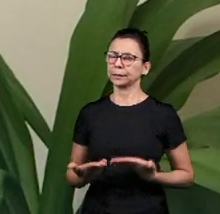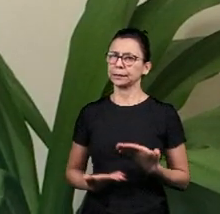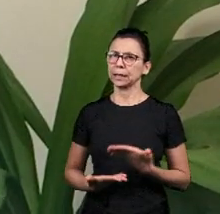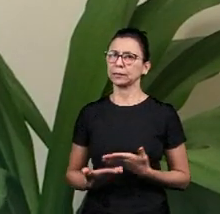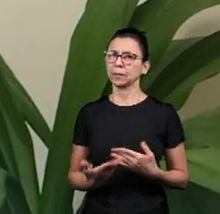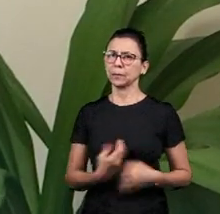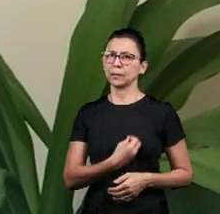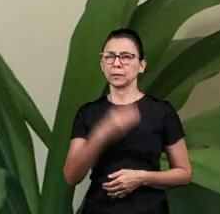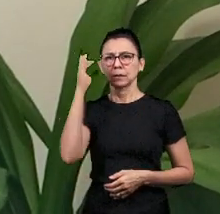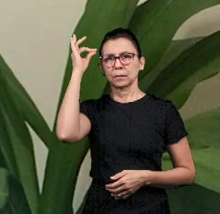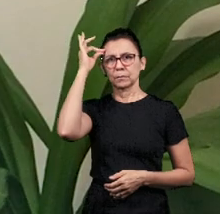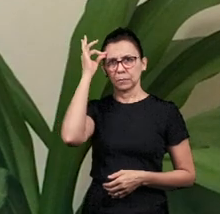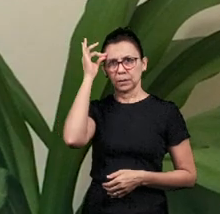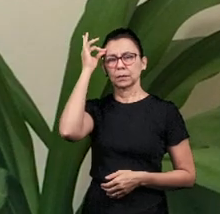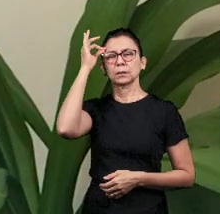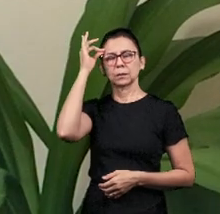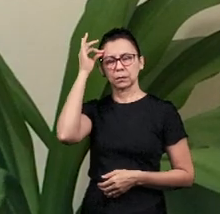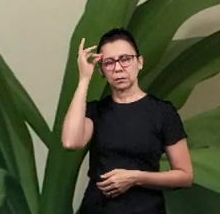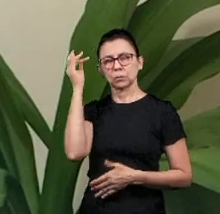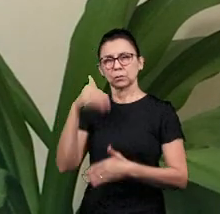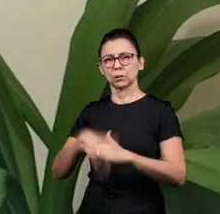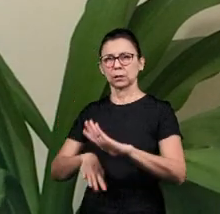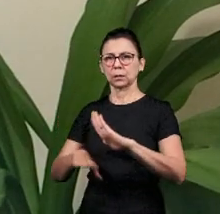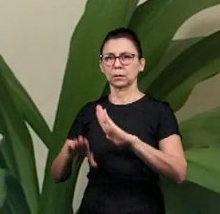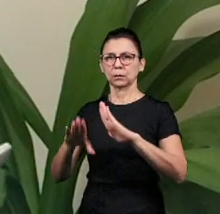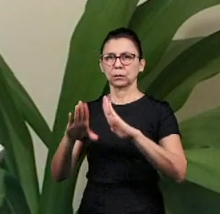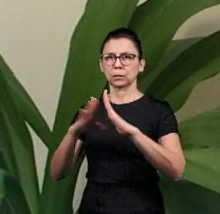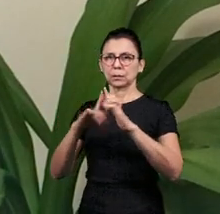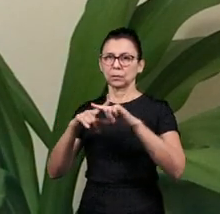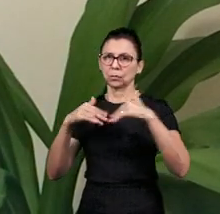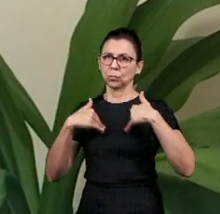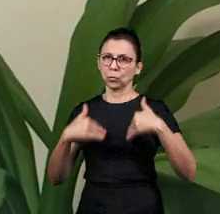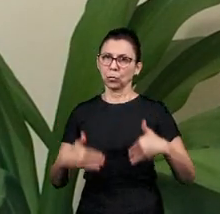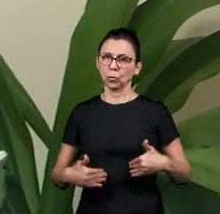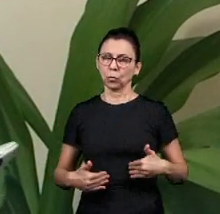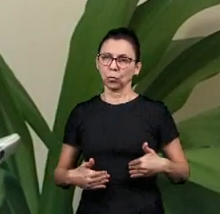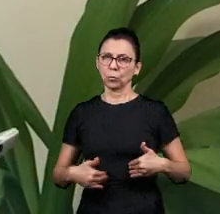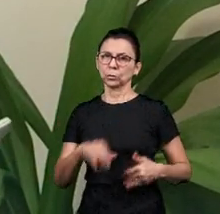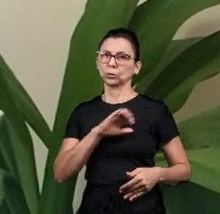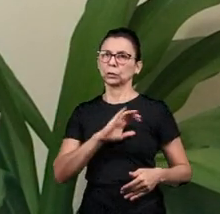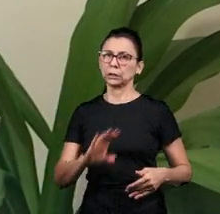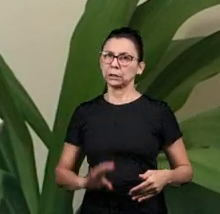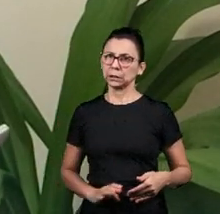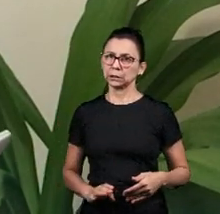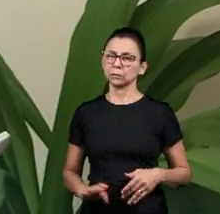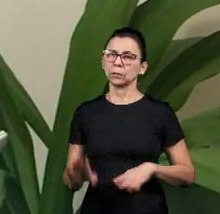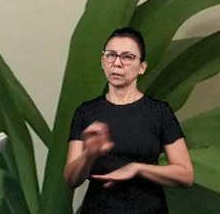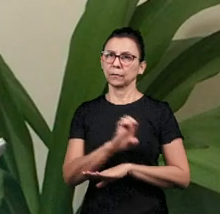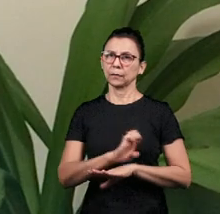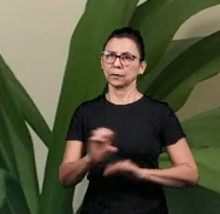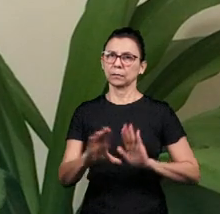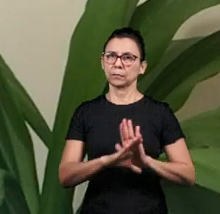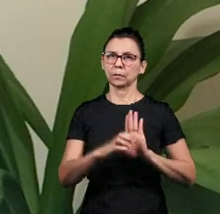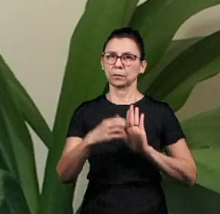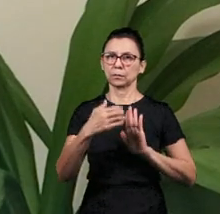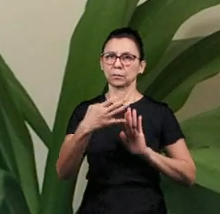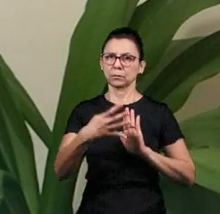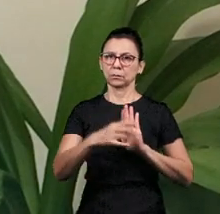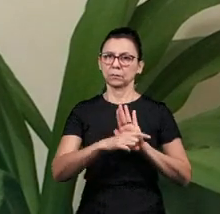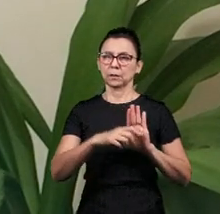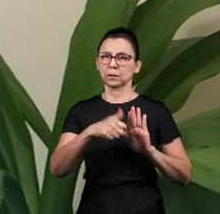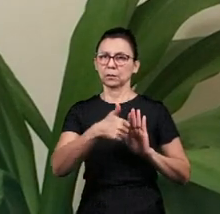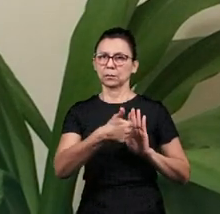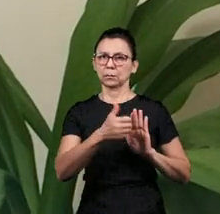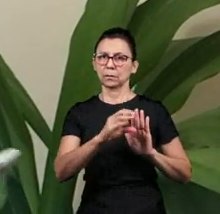de l'Église comme corps de Christ. Comme Paul, très bien, il a expliqué la lettre aux Éphésiens, chapitre 4, verset 10 au verset